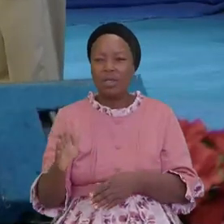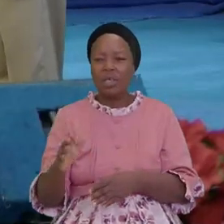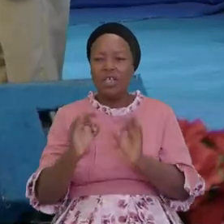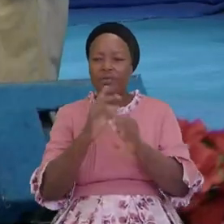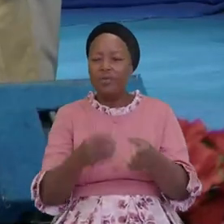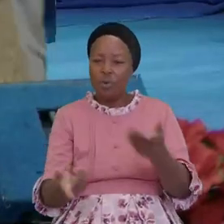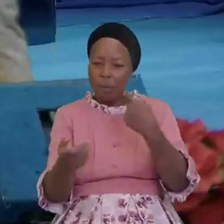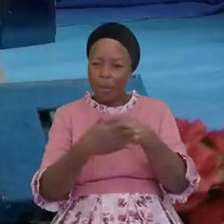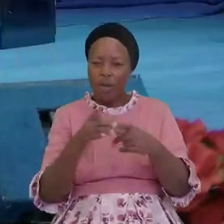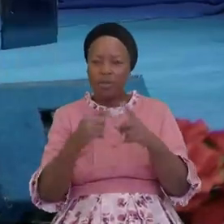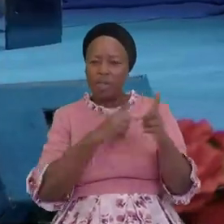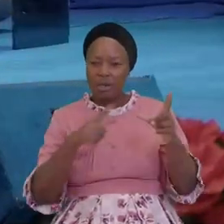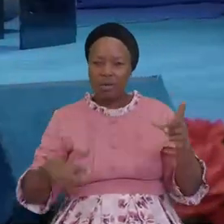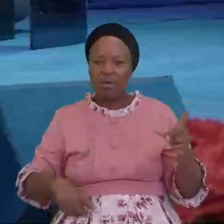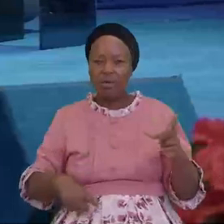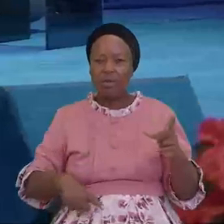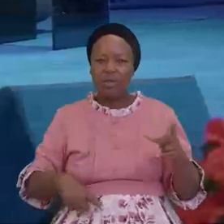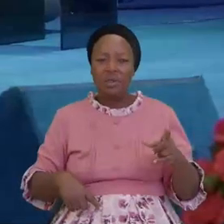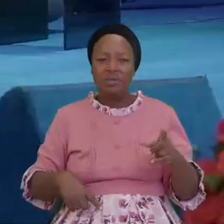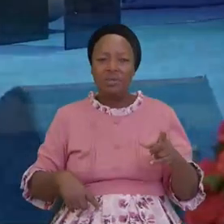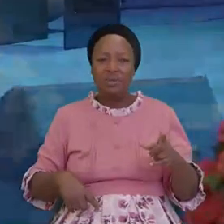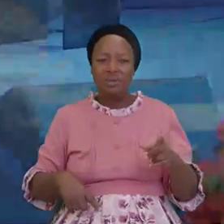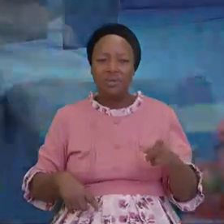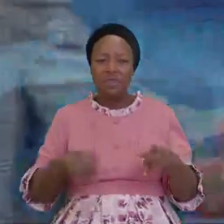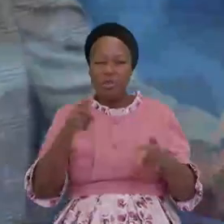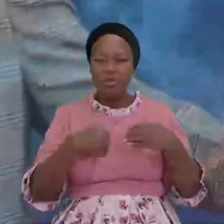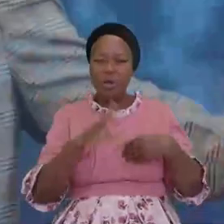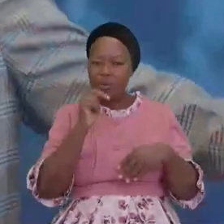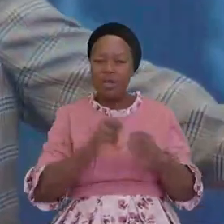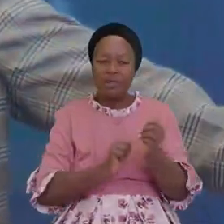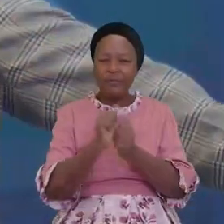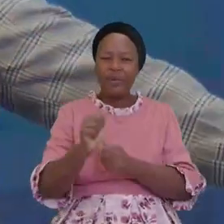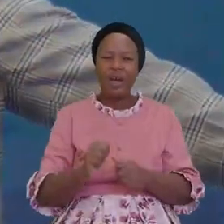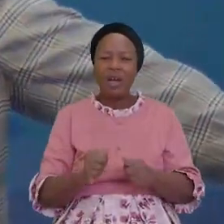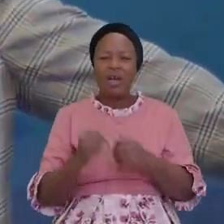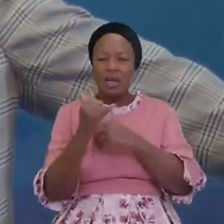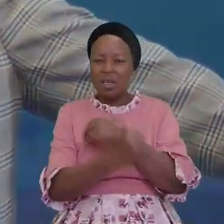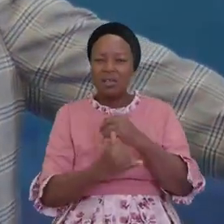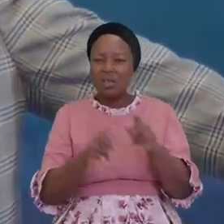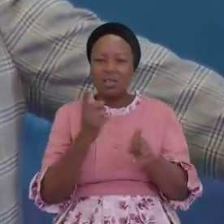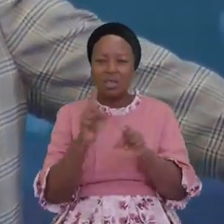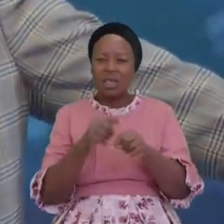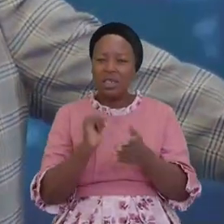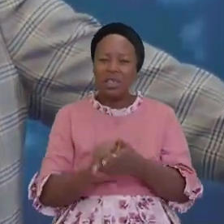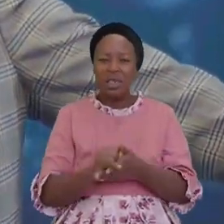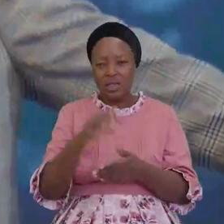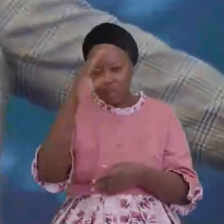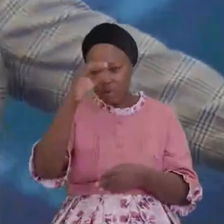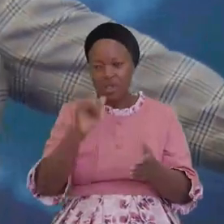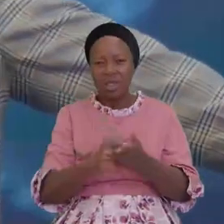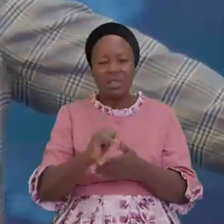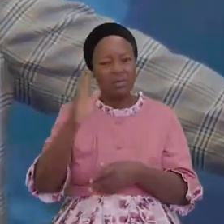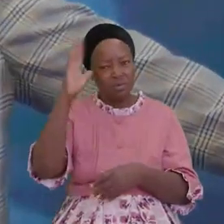tu étais très éloigné. Si tu reviens au Tout-Puissant, tu étais dans le